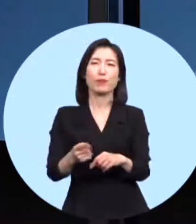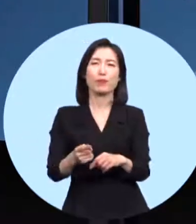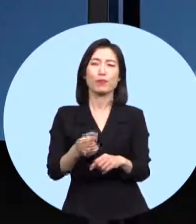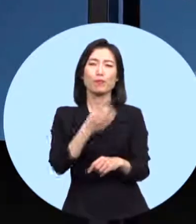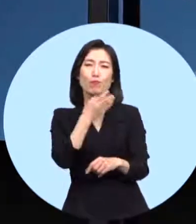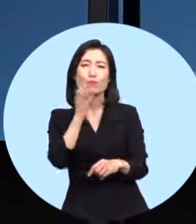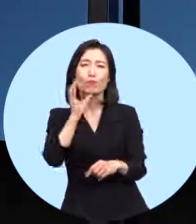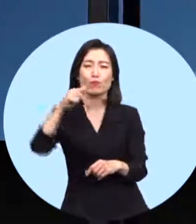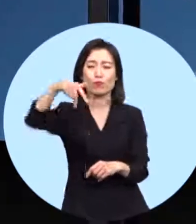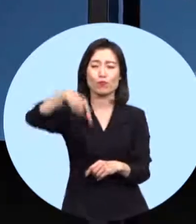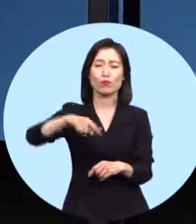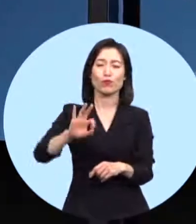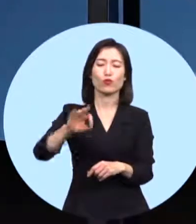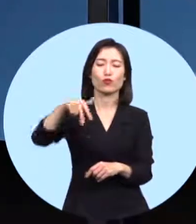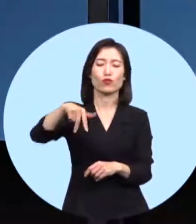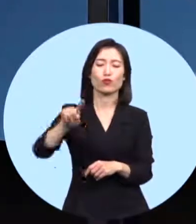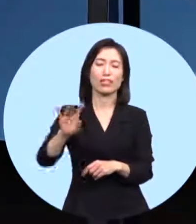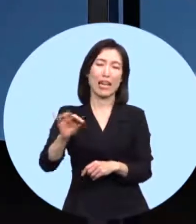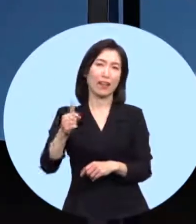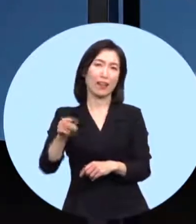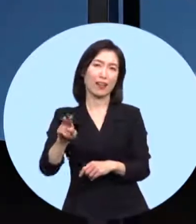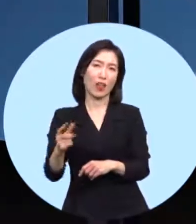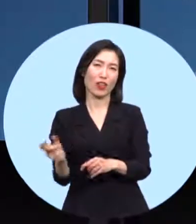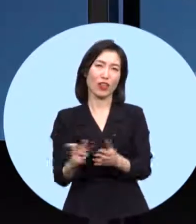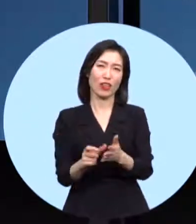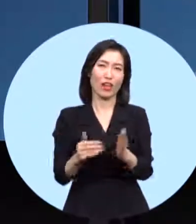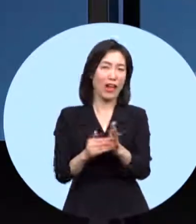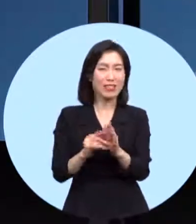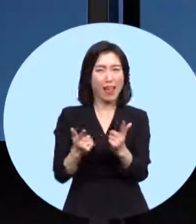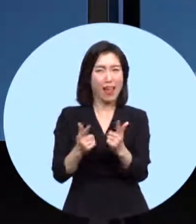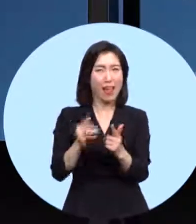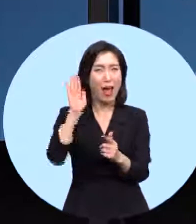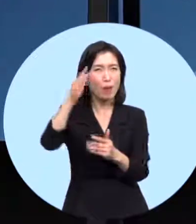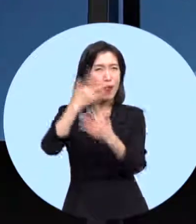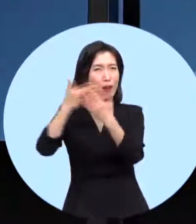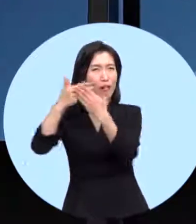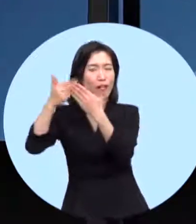중장년이 아닐까? 그렇게 예측을 해볼 수 있습니다.